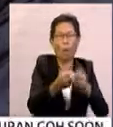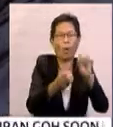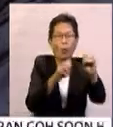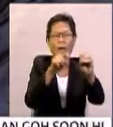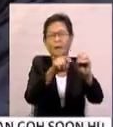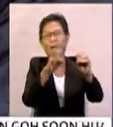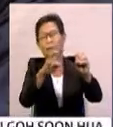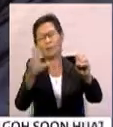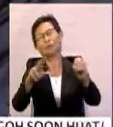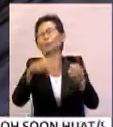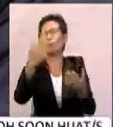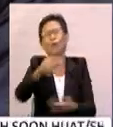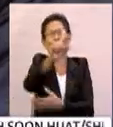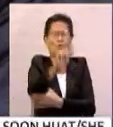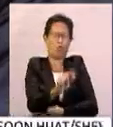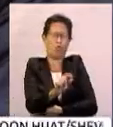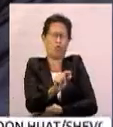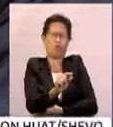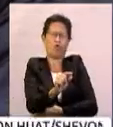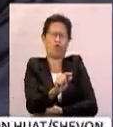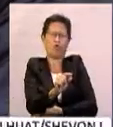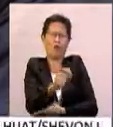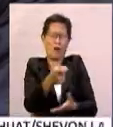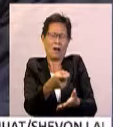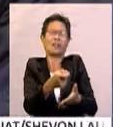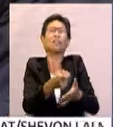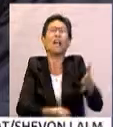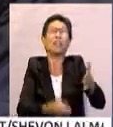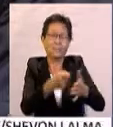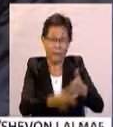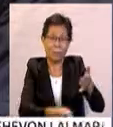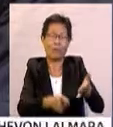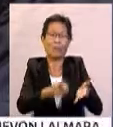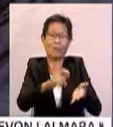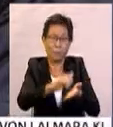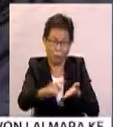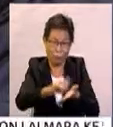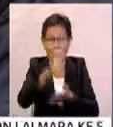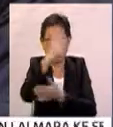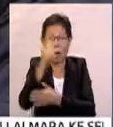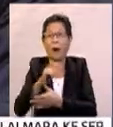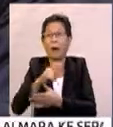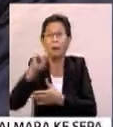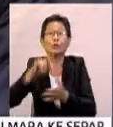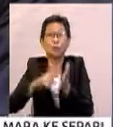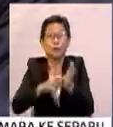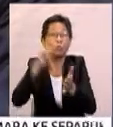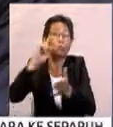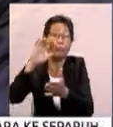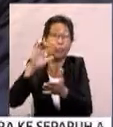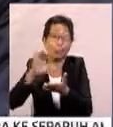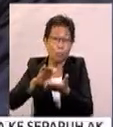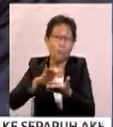kira rendah dan ini sekali lagi menunjukkan keyakinan pelabur ke atas